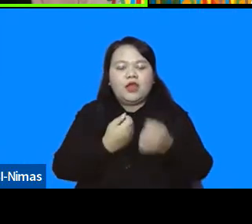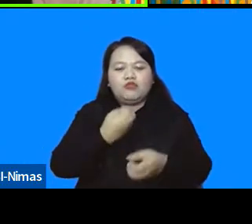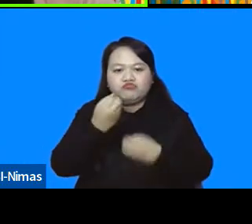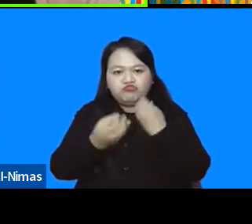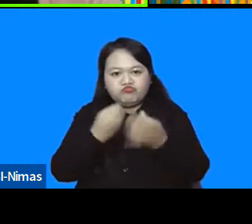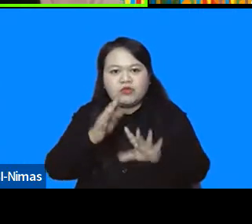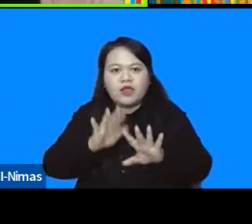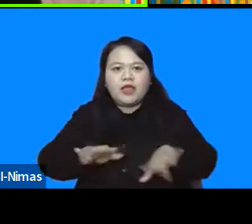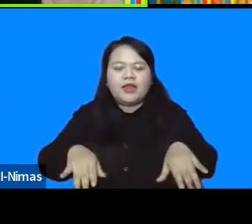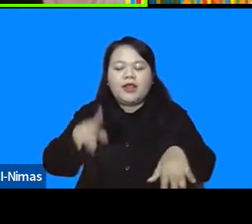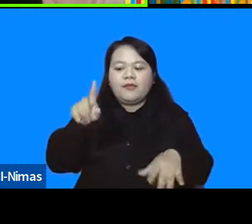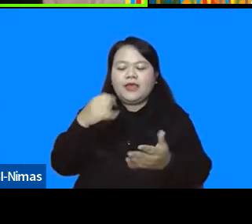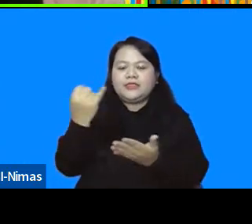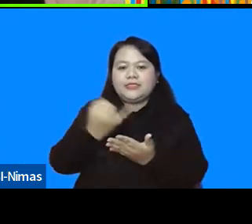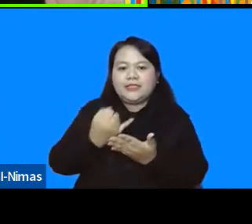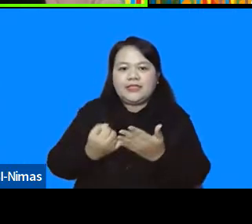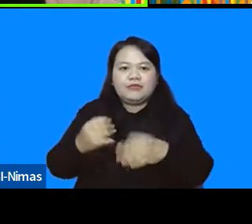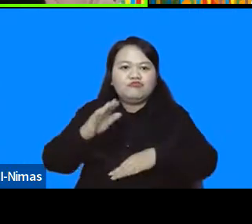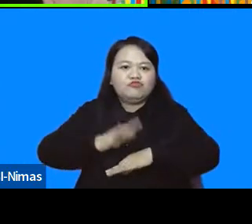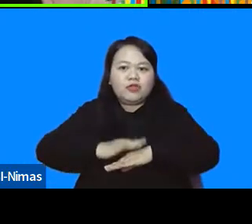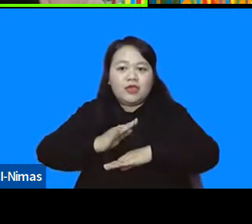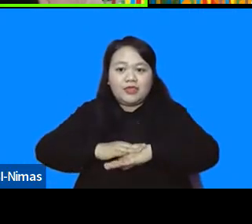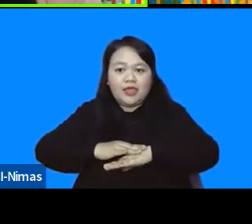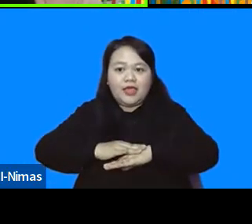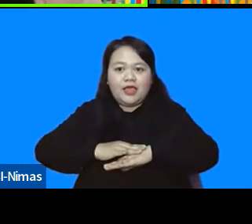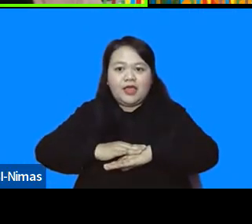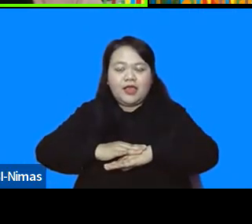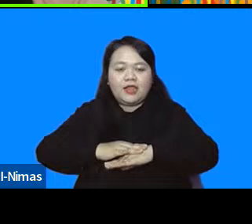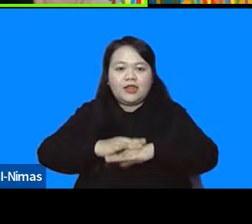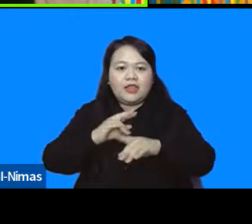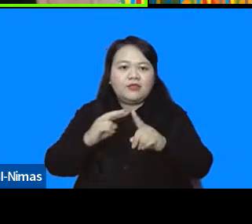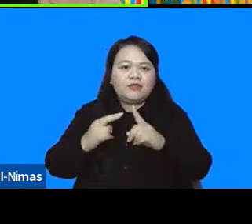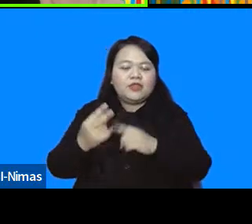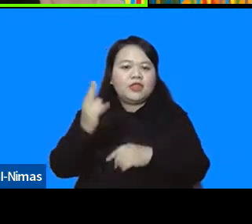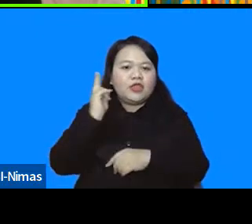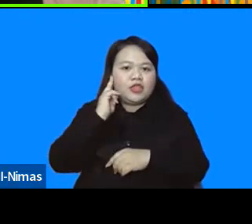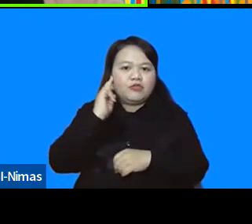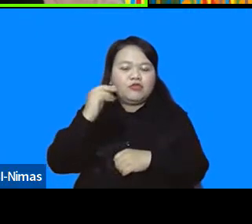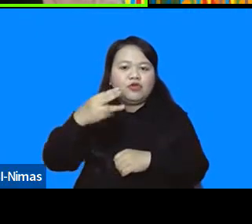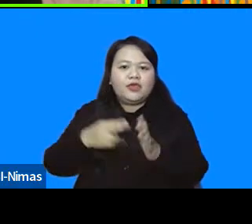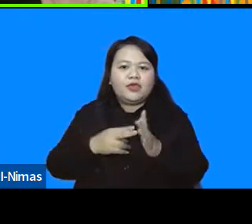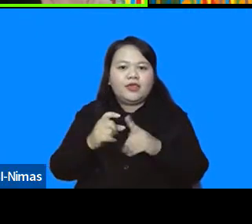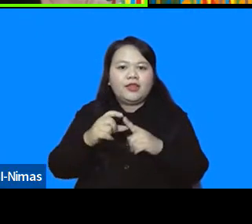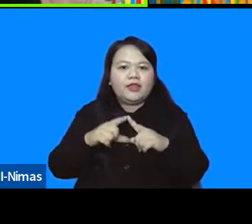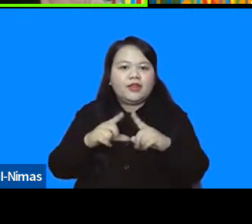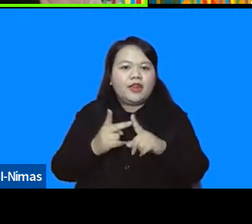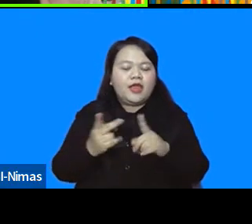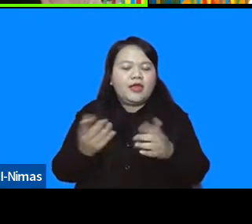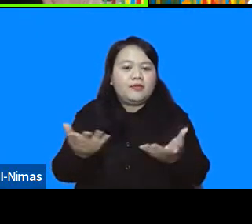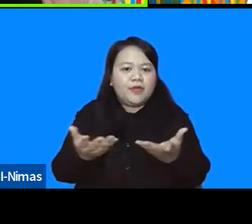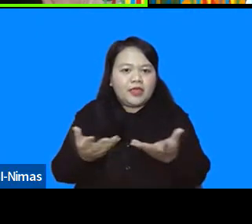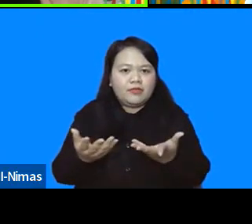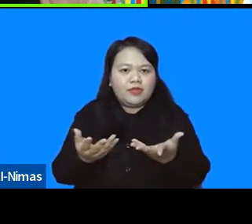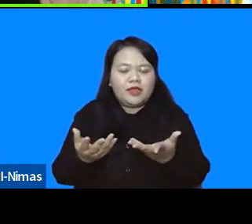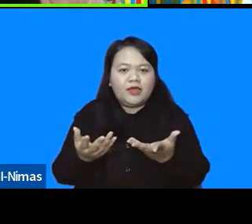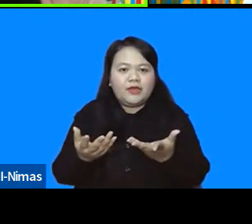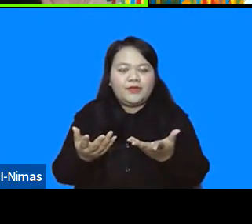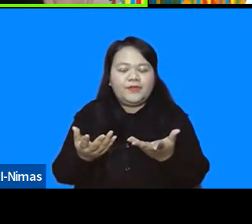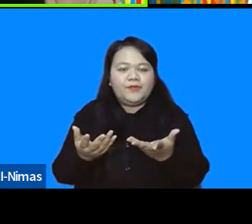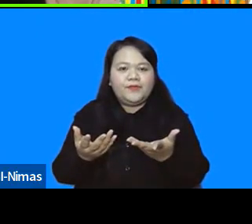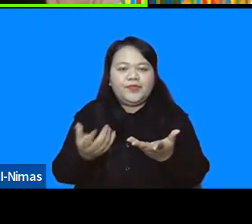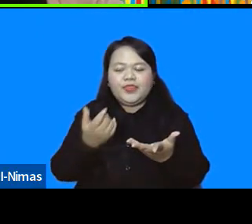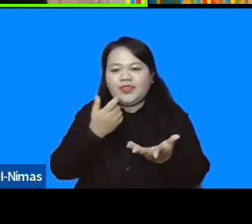anak melalui seni dan juga budaya. Nah, kalau misalkan dari pandangan Bunda Endah sendiri itu bagaimana, Bu? Terkait dengan